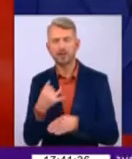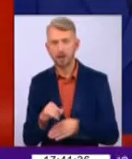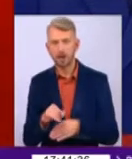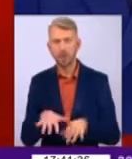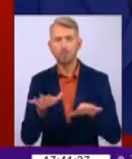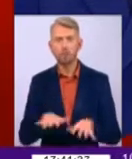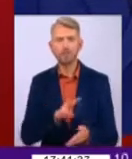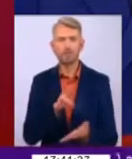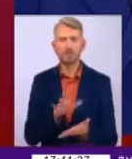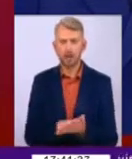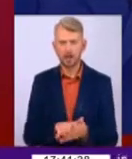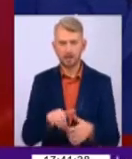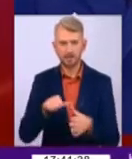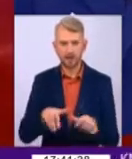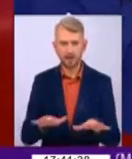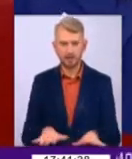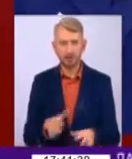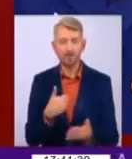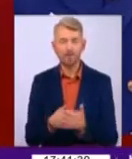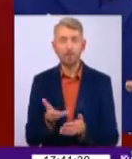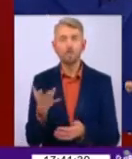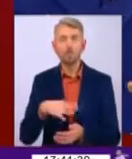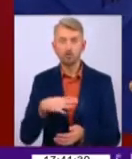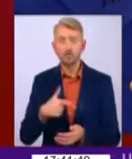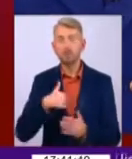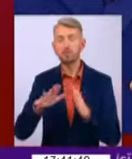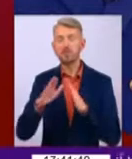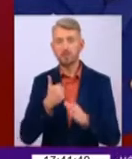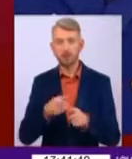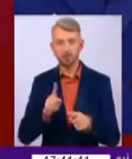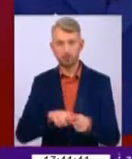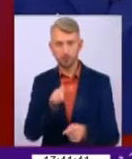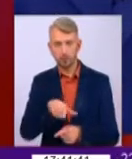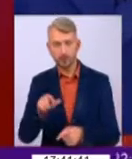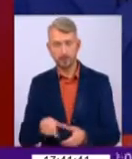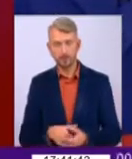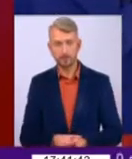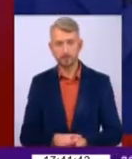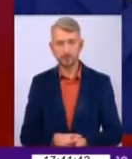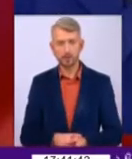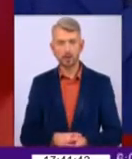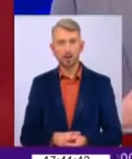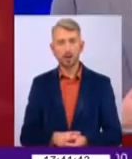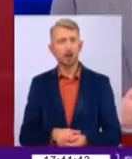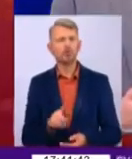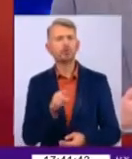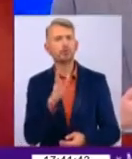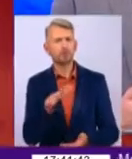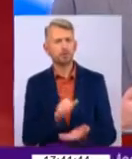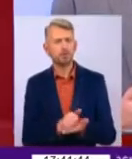пунктах постоянной дислокации. Вот для чего мы призываем этот призыв. Тобто, чим вони